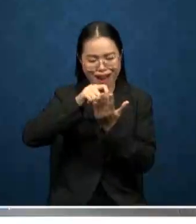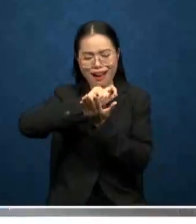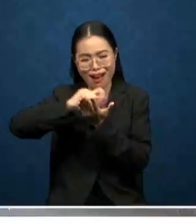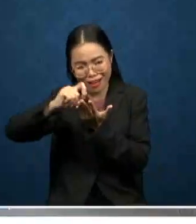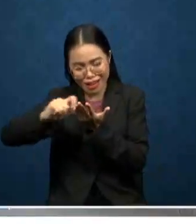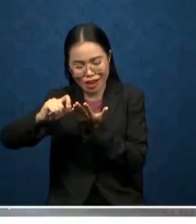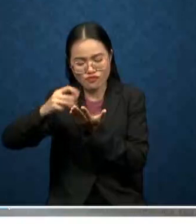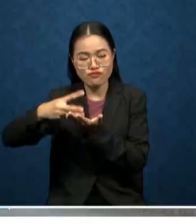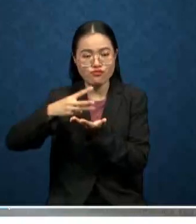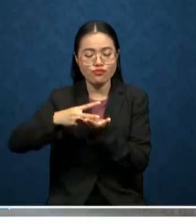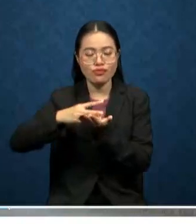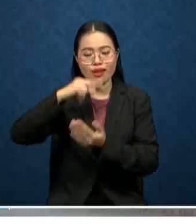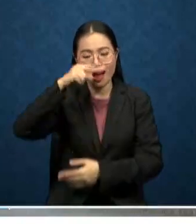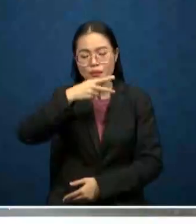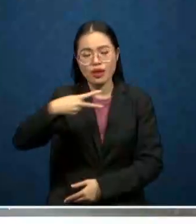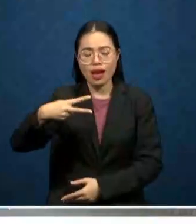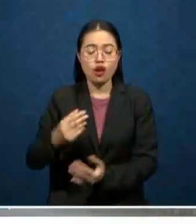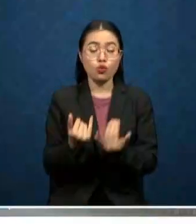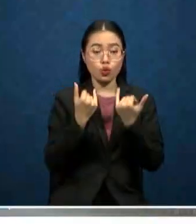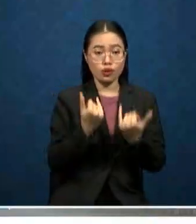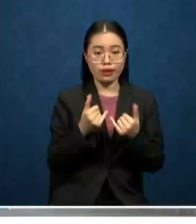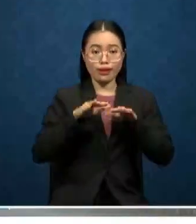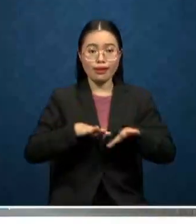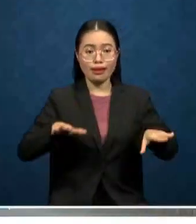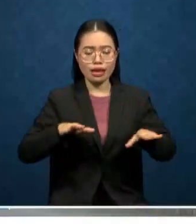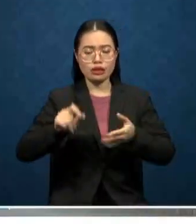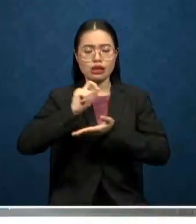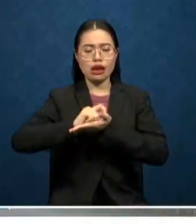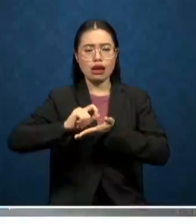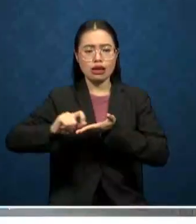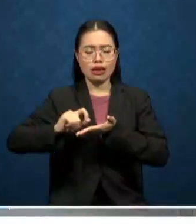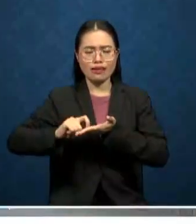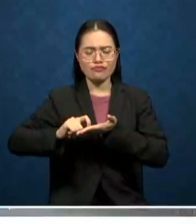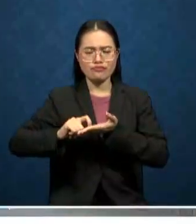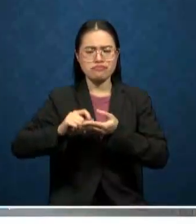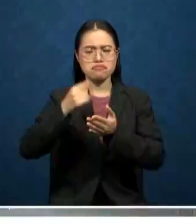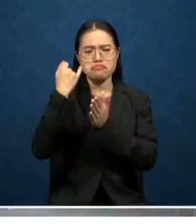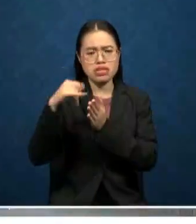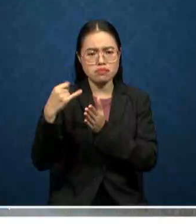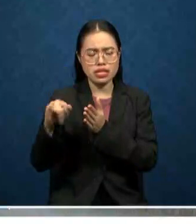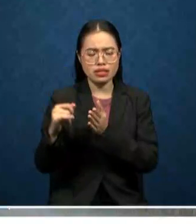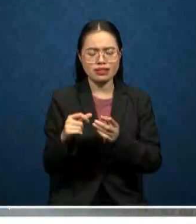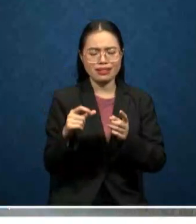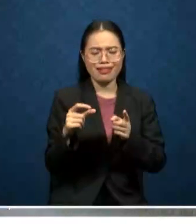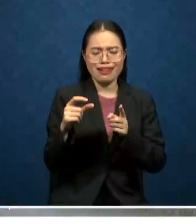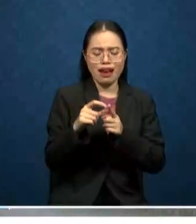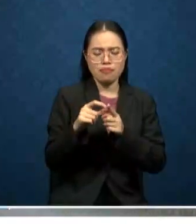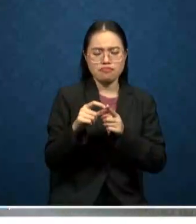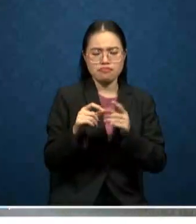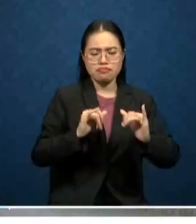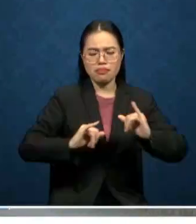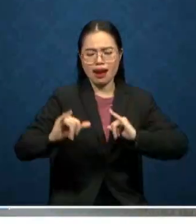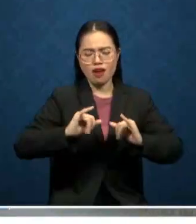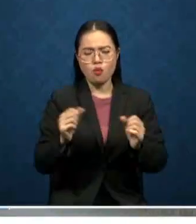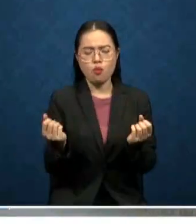ภาษาไทยเนื่องจากขณะเนี้ยนักเรียนทั่วประเทศเขียนภาษาไทยไม่ถูกต้องแล้วอักขระภาษาไทยก็ไม่